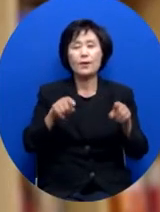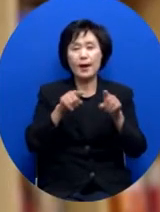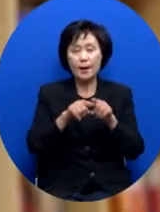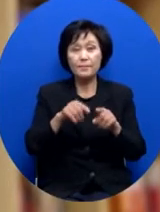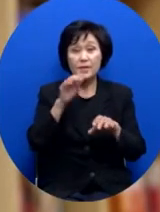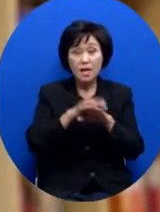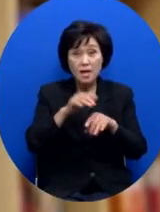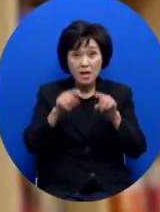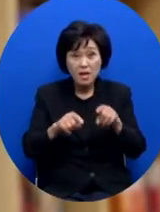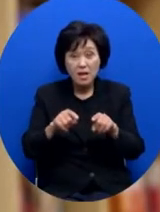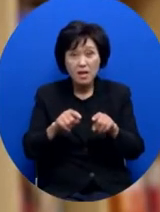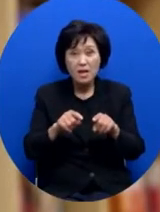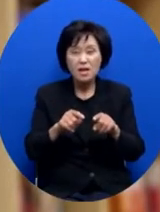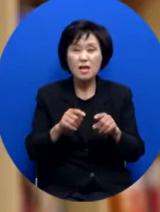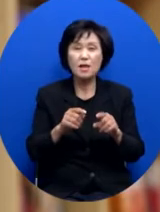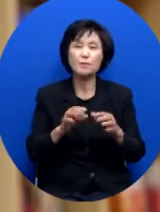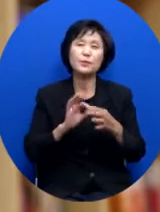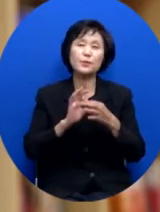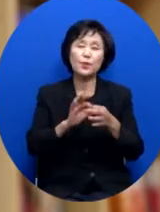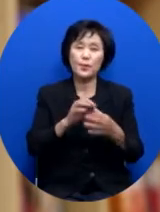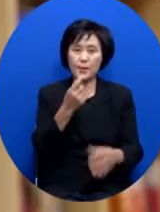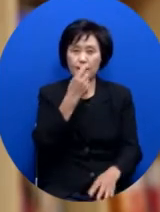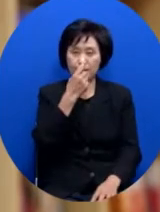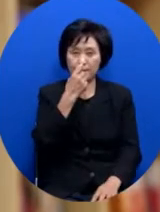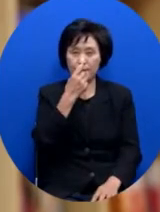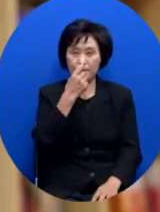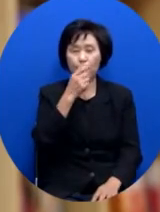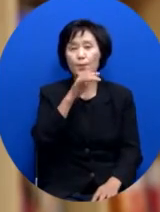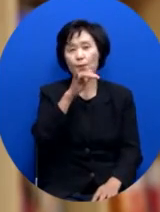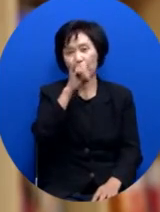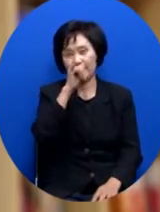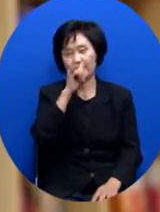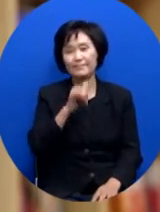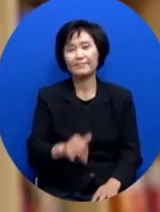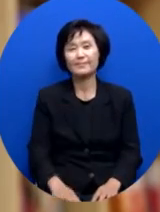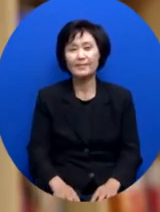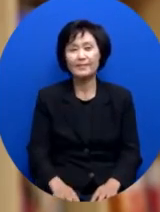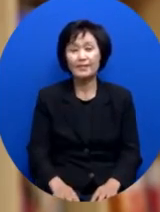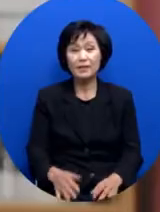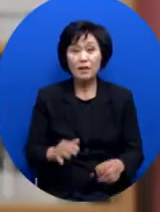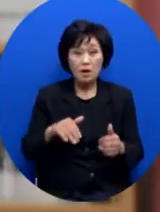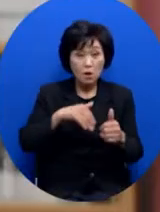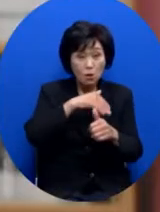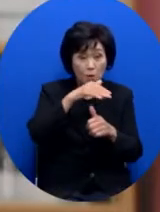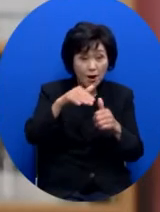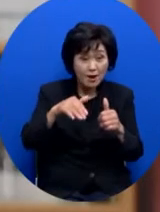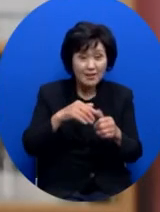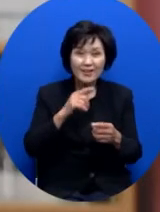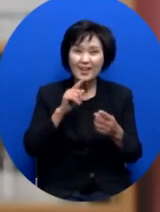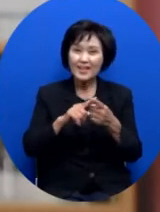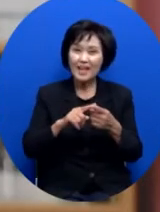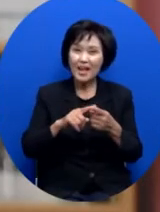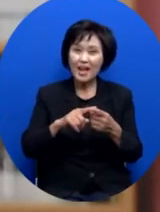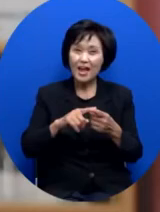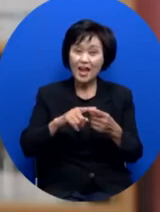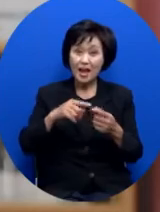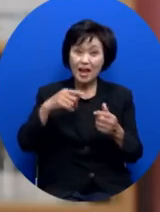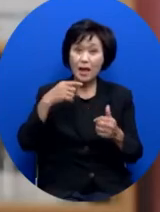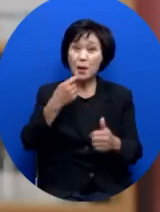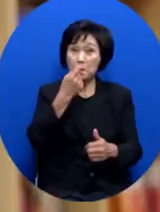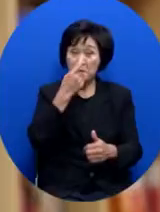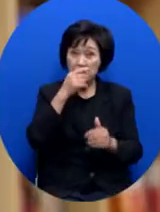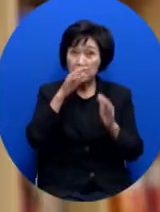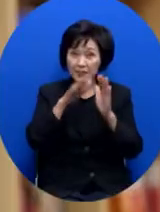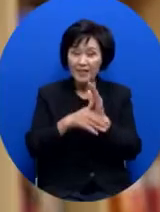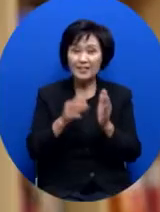그리고 현장에서 삶에 적용해 보는 그 프로젝트형 수업들을 많이 하고 있습니다 그래서 환경에 관한 수업을 하면요 직접 쓰레기를 주어